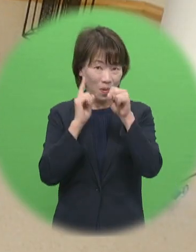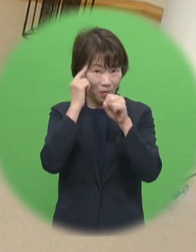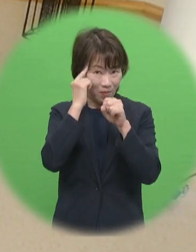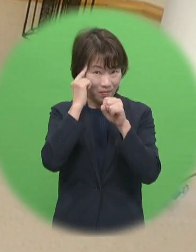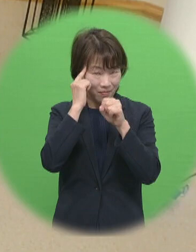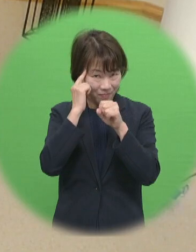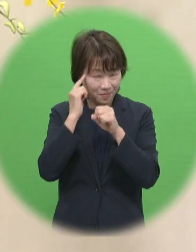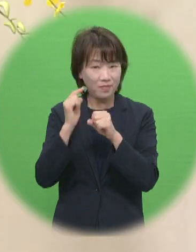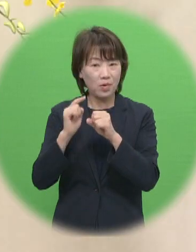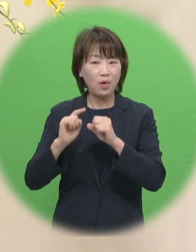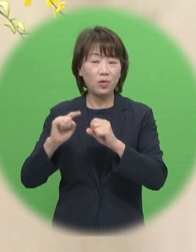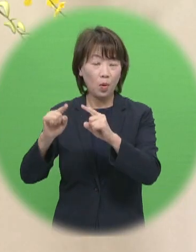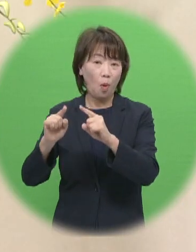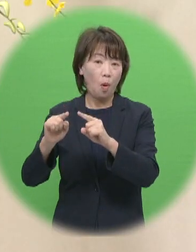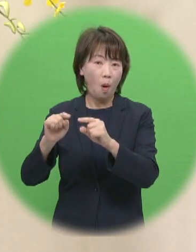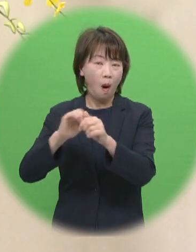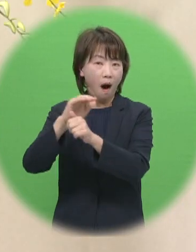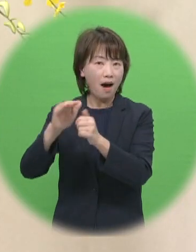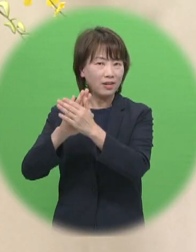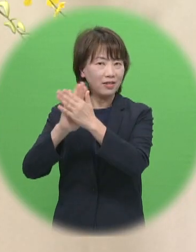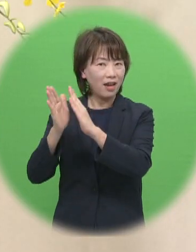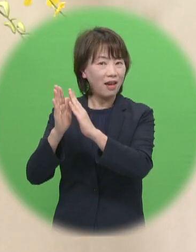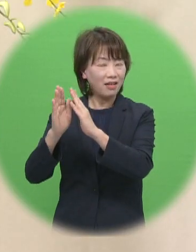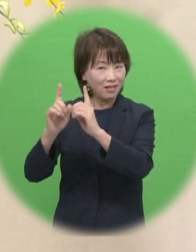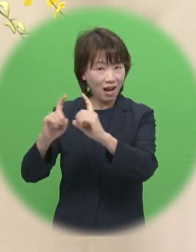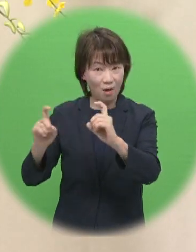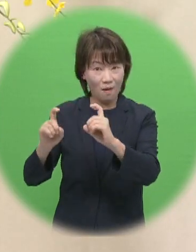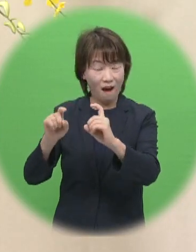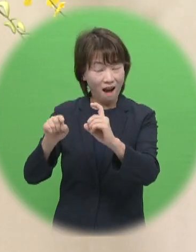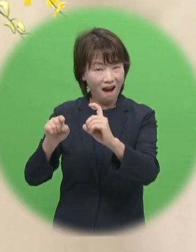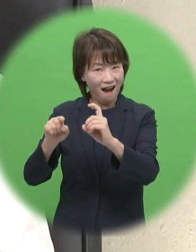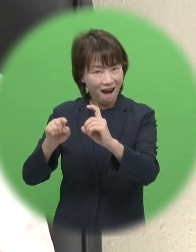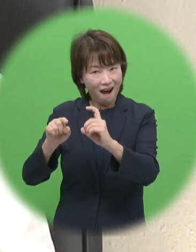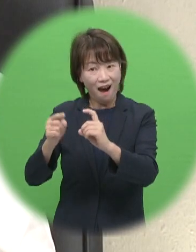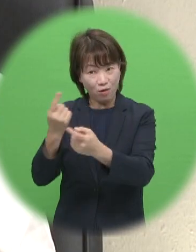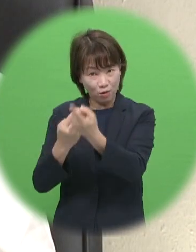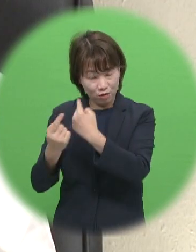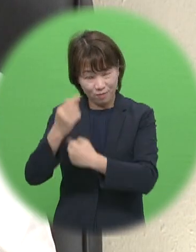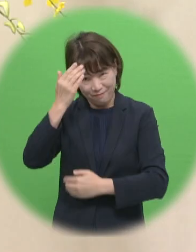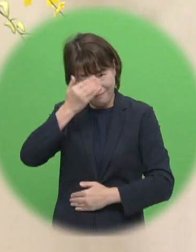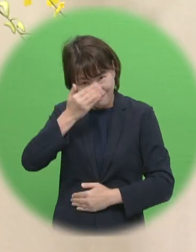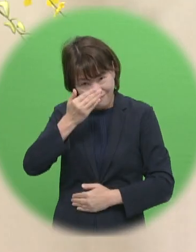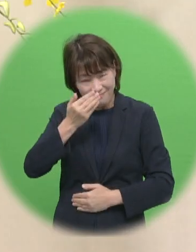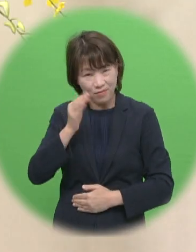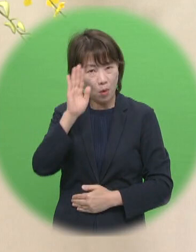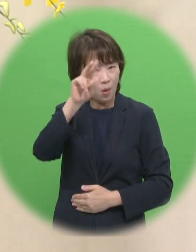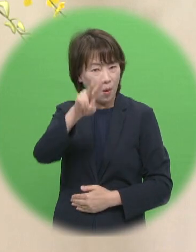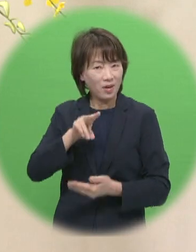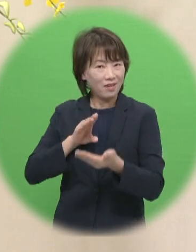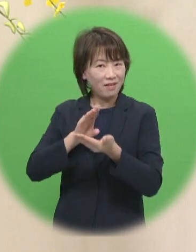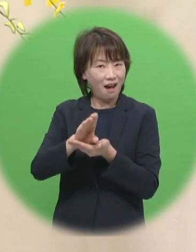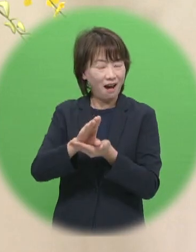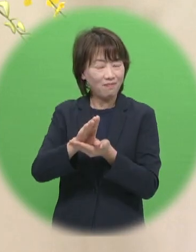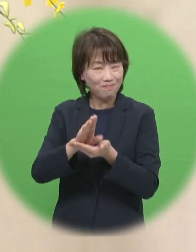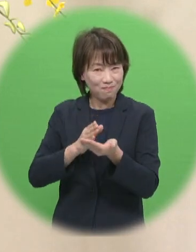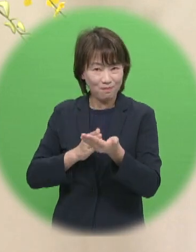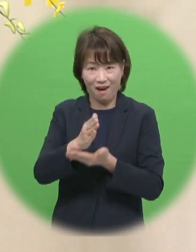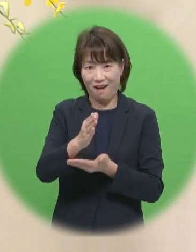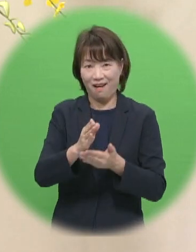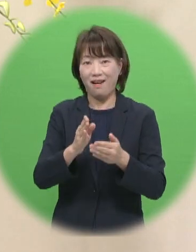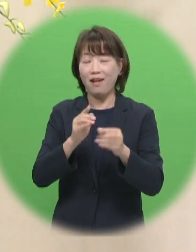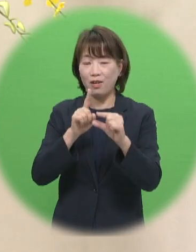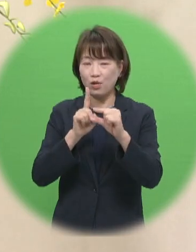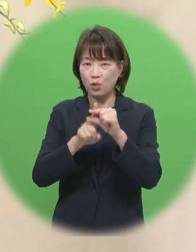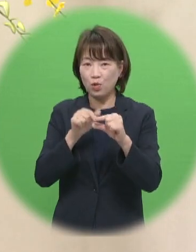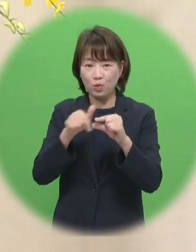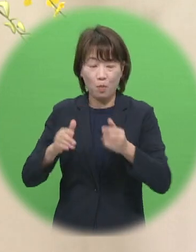と思いました。これからリニア中央新幹線ですとか、中房弾道なんかも出てますので、中京圏の皆さん